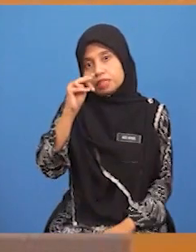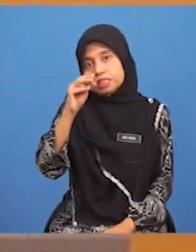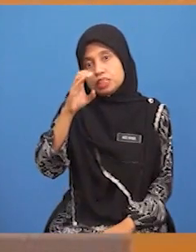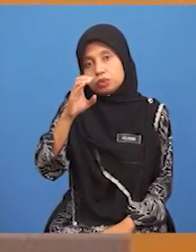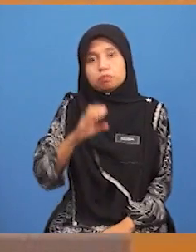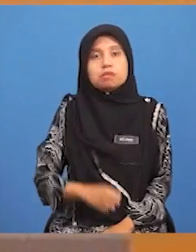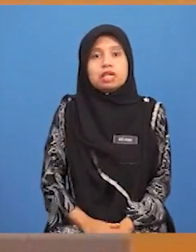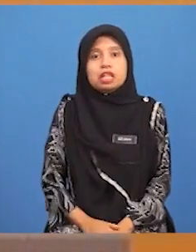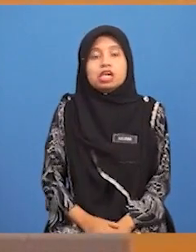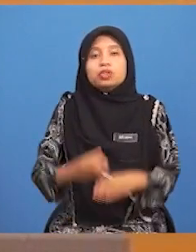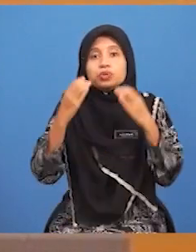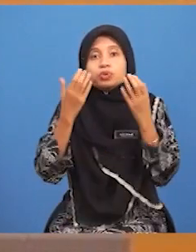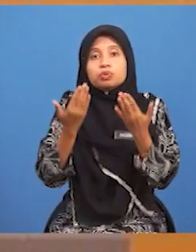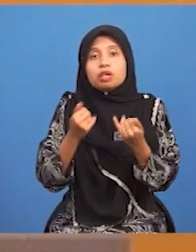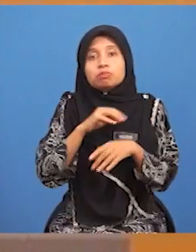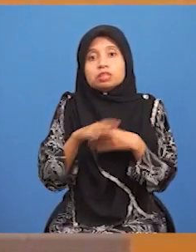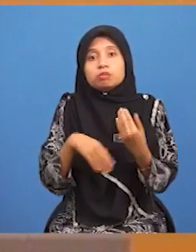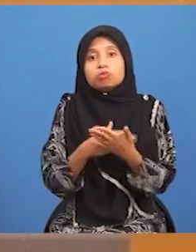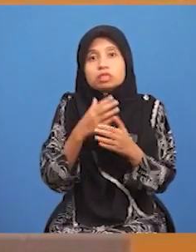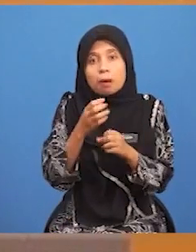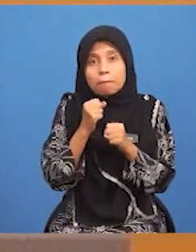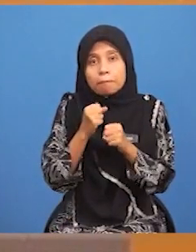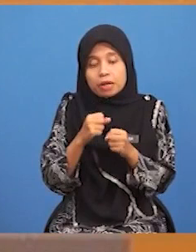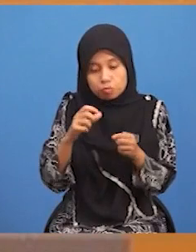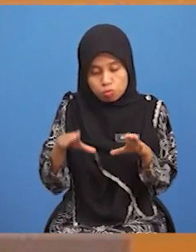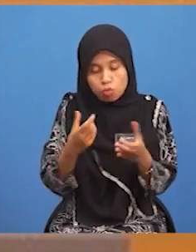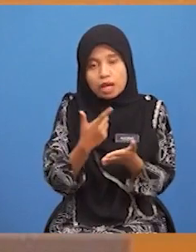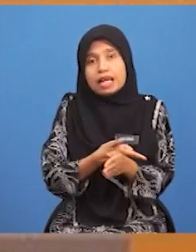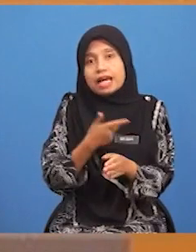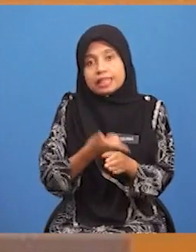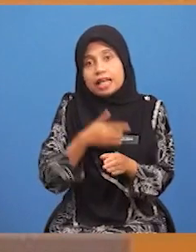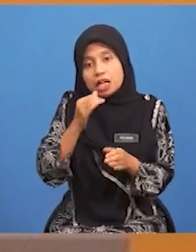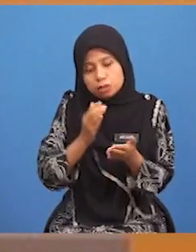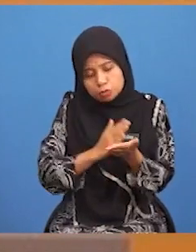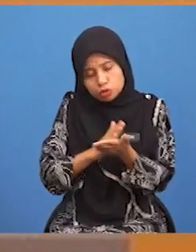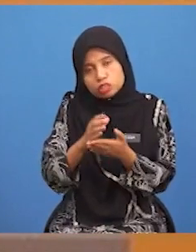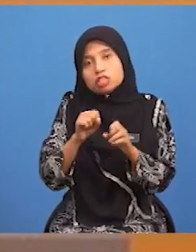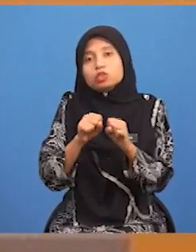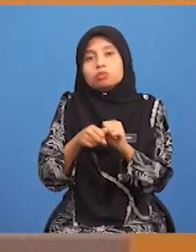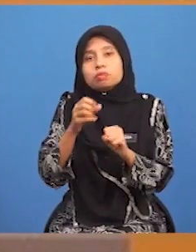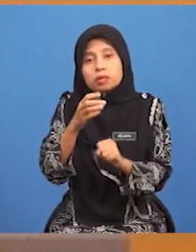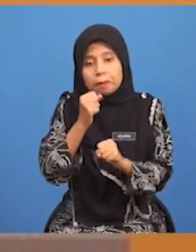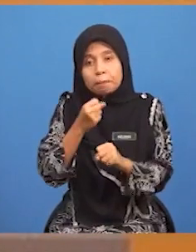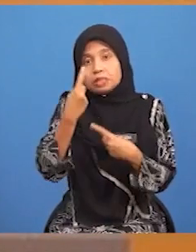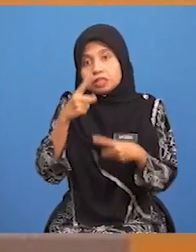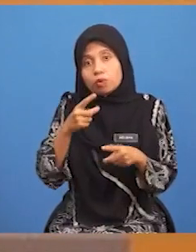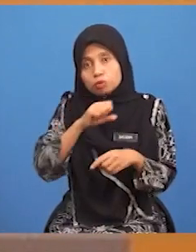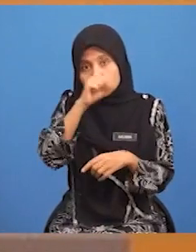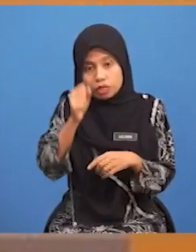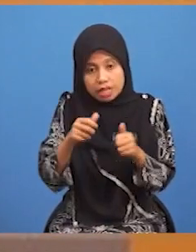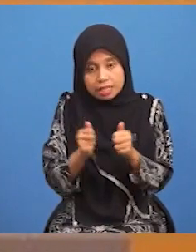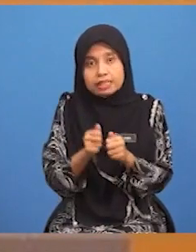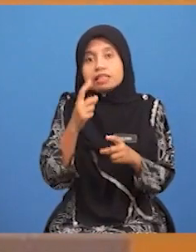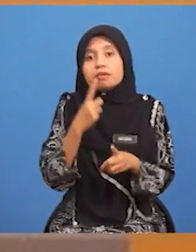dan kaedah graf. Cikgu harap murid-murid dapat membuat latihan yang berterusan supaya dapat menjawab soalan